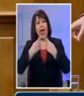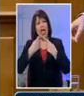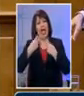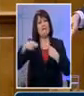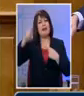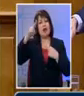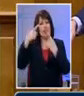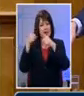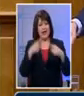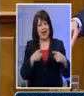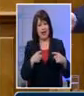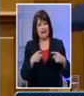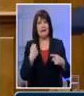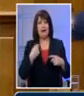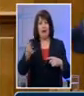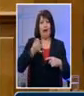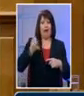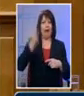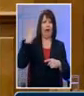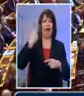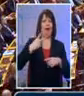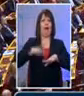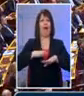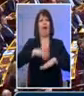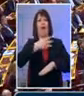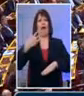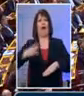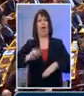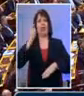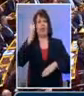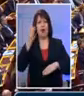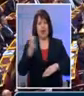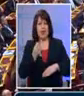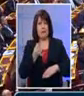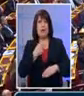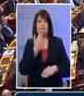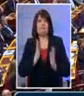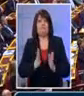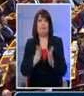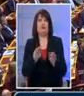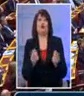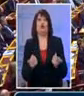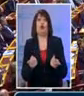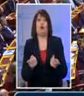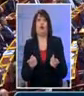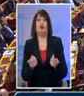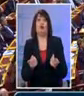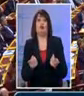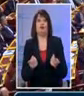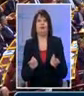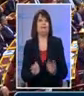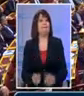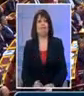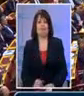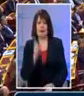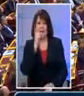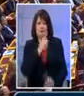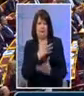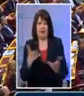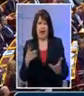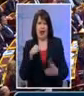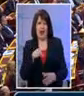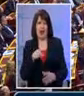ρίξατε στο ΣΥΡΙΖΑ. Έφταιγε ο ΣΥΡΙΖΑ τότε που ήταν αντιπολίτευση και έλεγε ότι δεν μπορούμε να προχωρήσουμε έτσι. Δεν υπάρχει λοιπόν μεγαλύτερο ψέμα από αυτό,